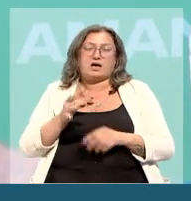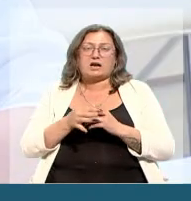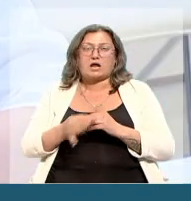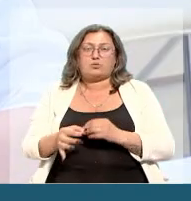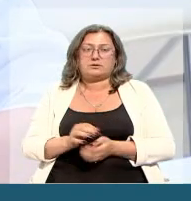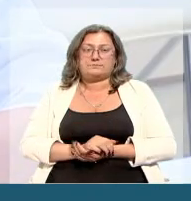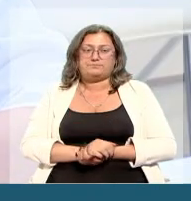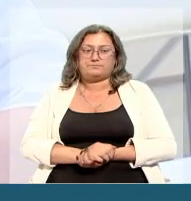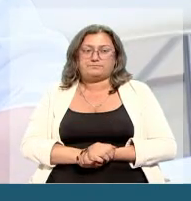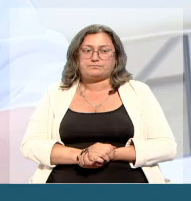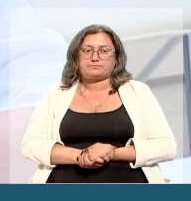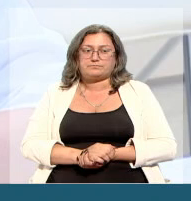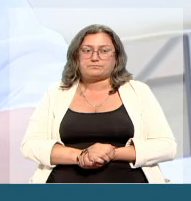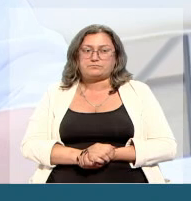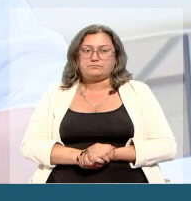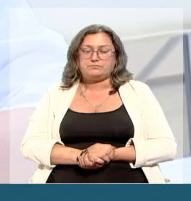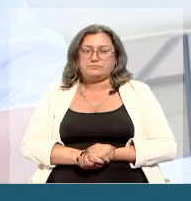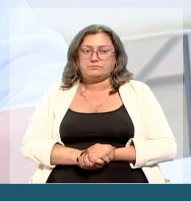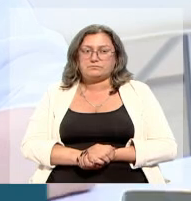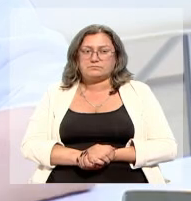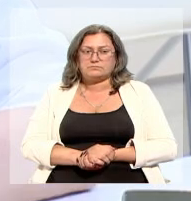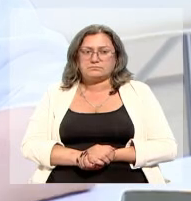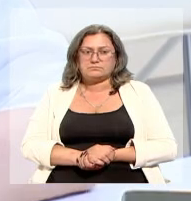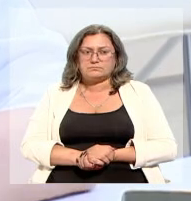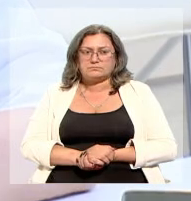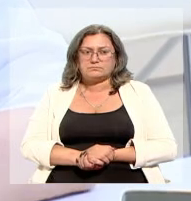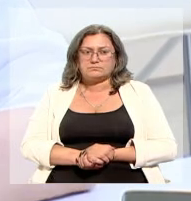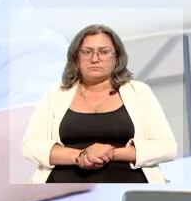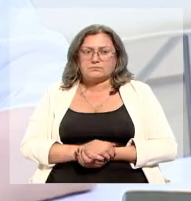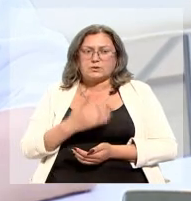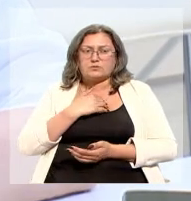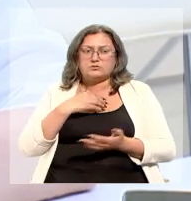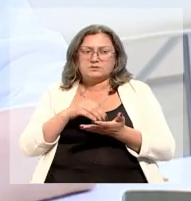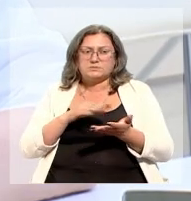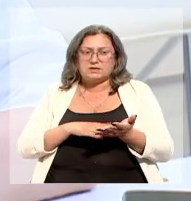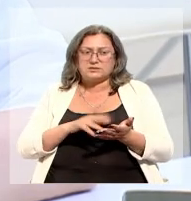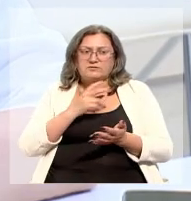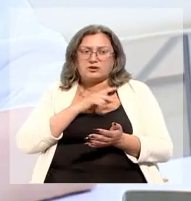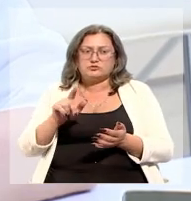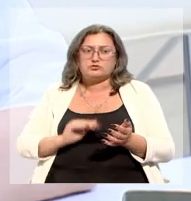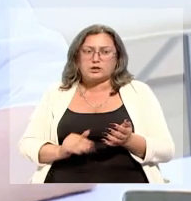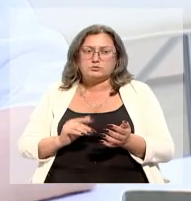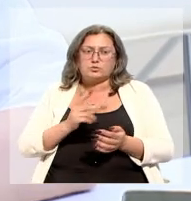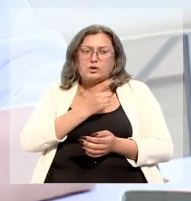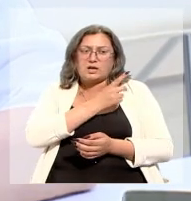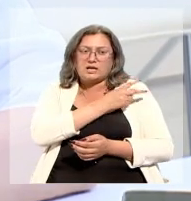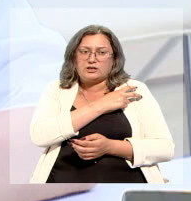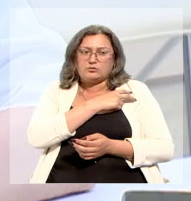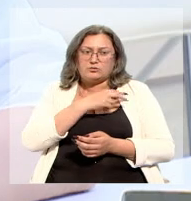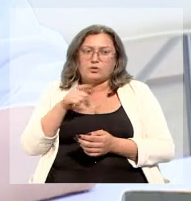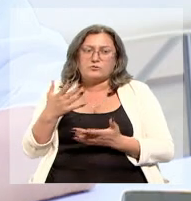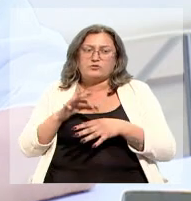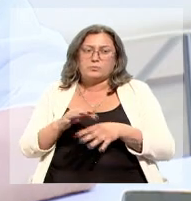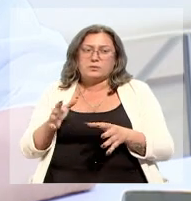районах. Узкого специалиста не хватает на нашу область. Очередь записаться к ней, попасть в частную клинику, в которой она ведет